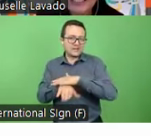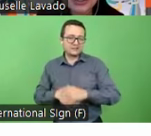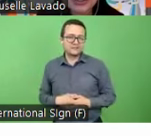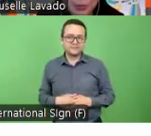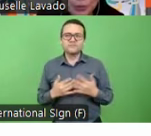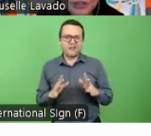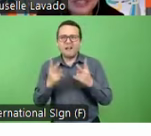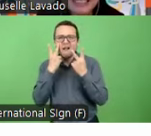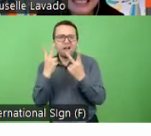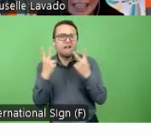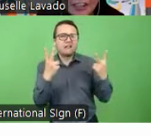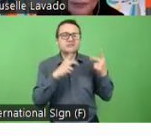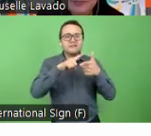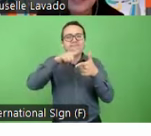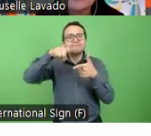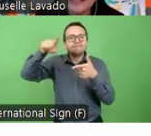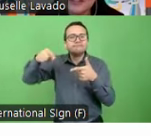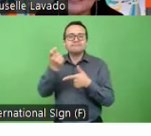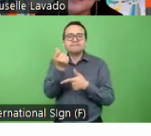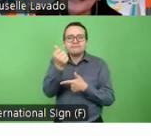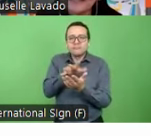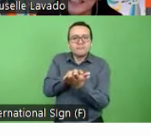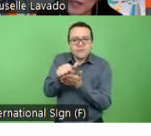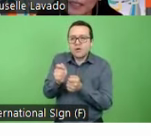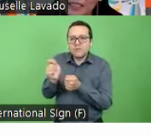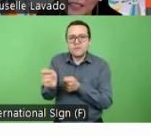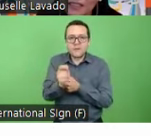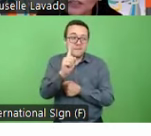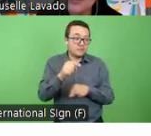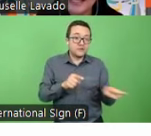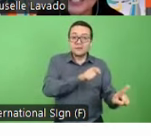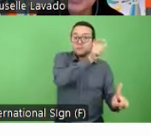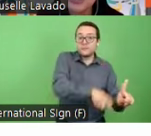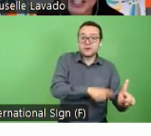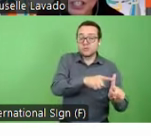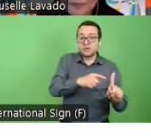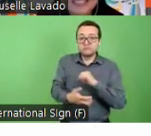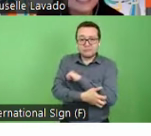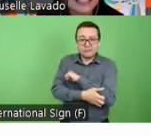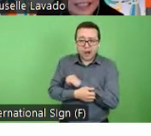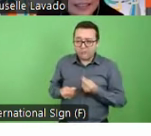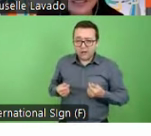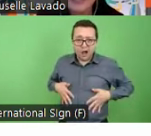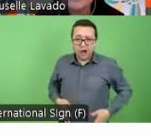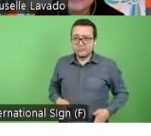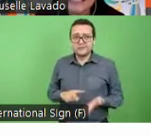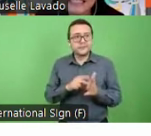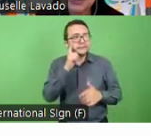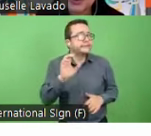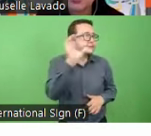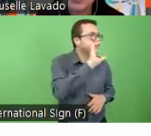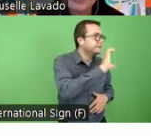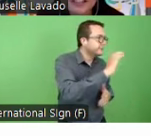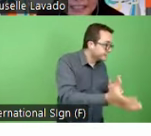dépenses. Le problème est le suivant. Si une personne est trop pauvre pour se faire soigner, elle ne dépense pas d'argent. Les